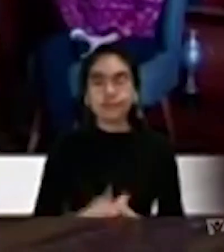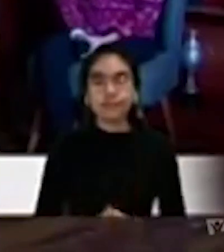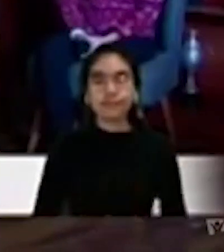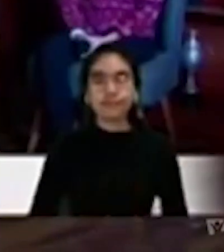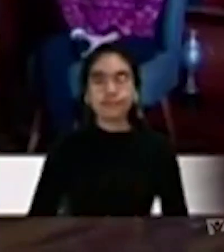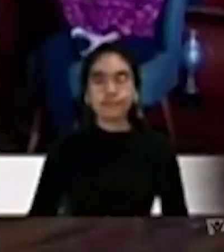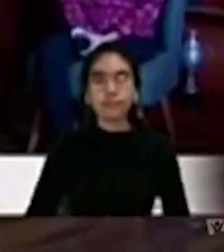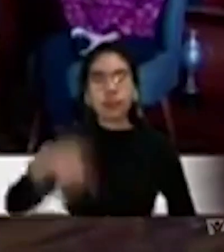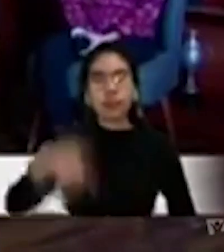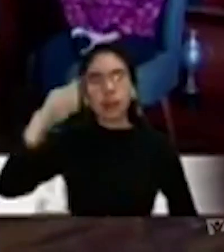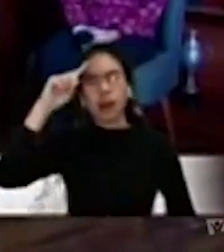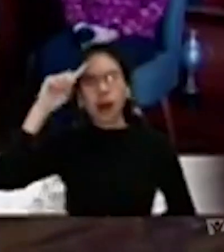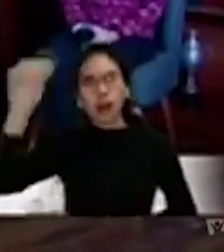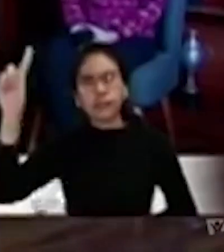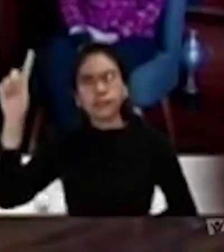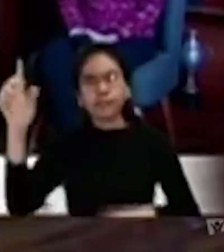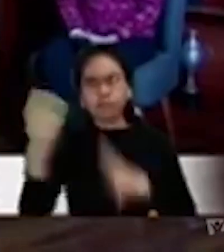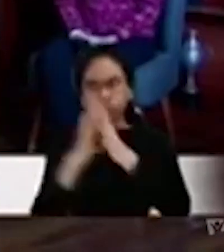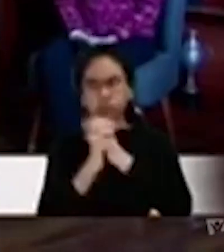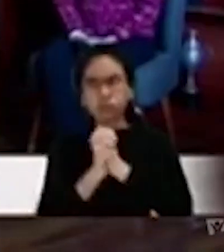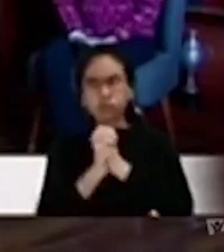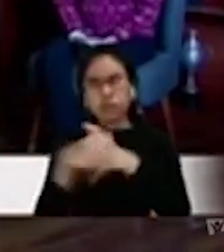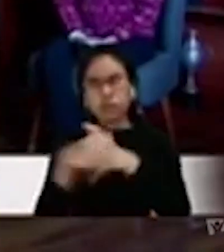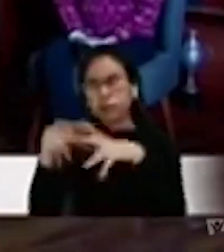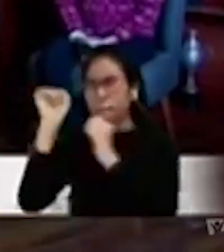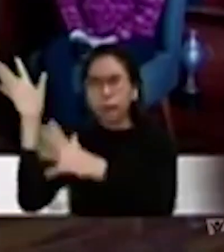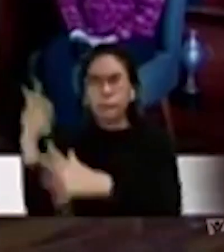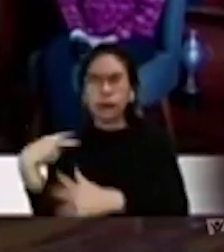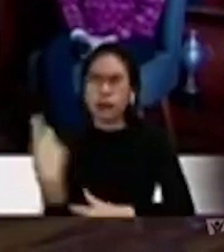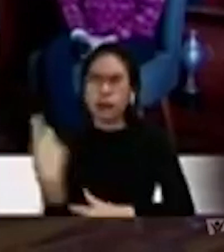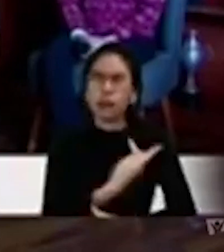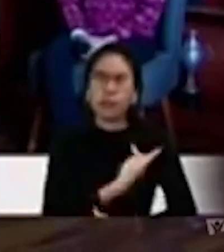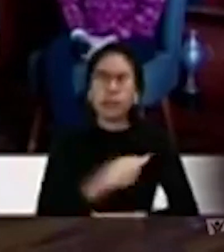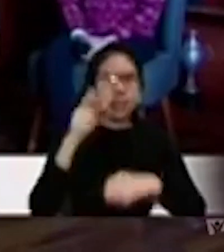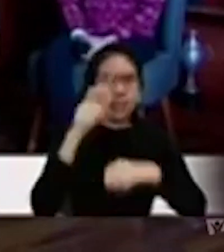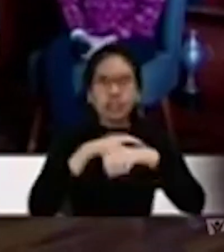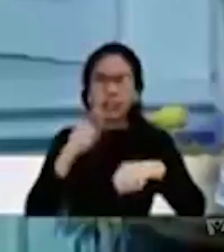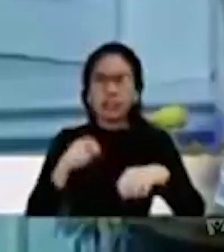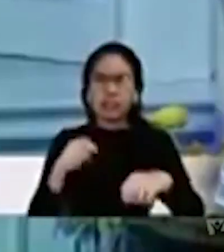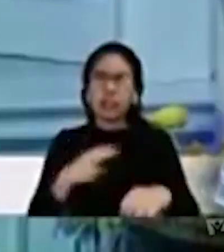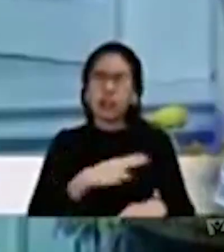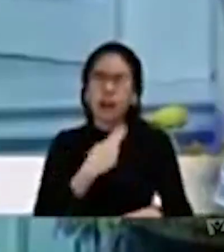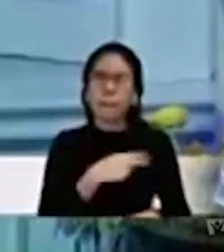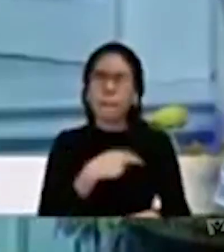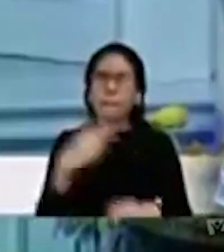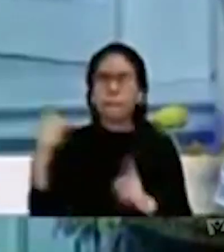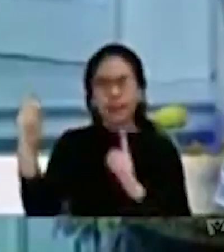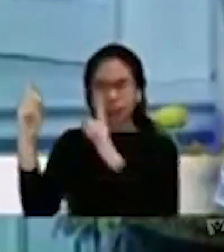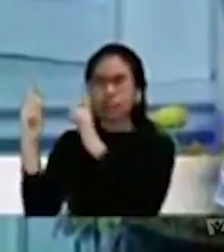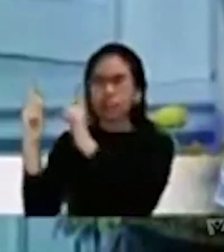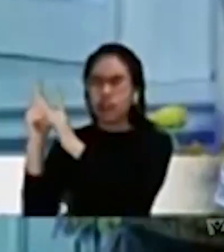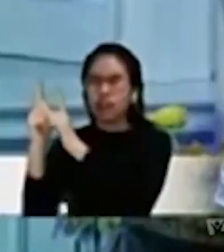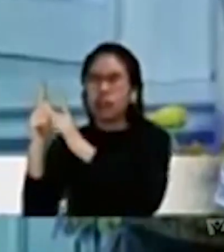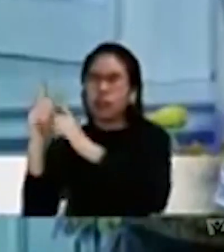Allah, Bapa kami, saat ini hamba-Mu datang merendahkan diri, sujud